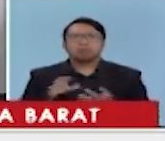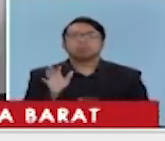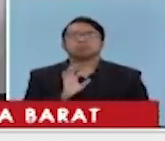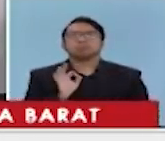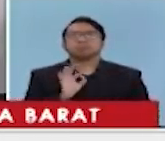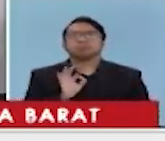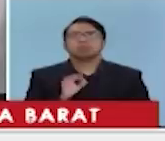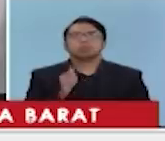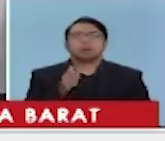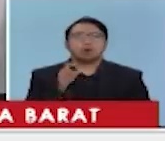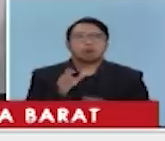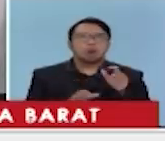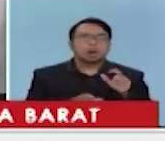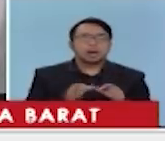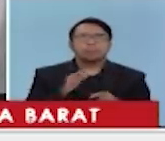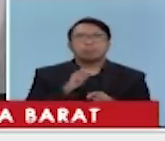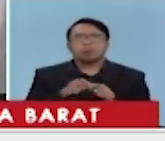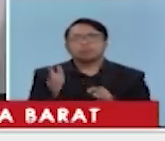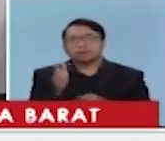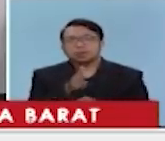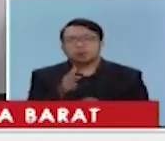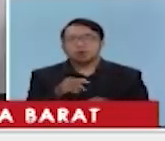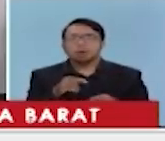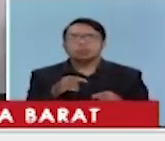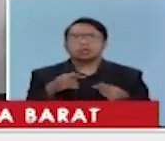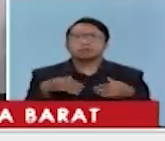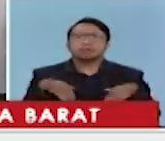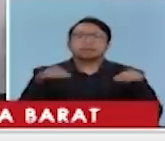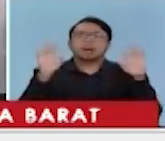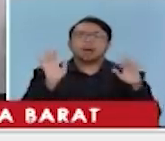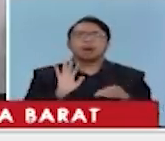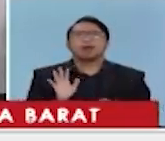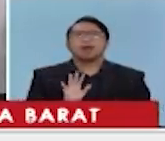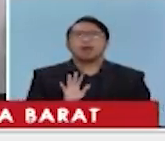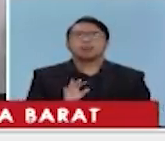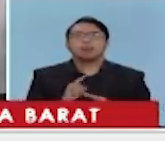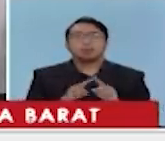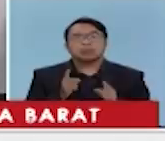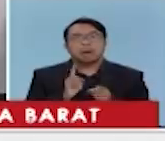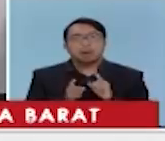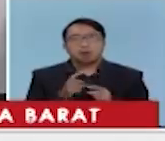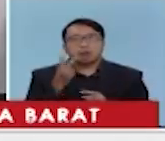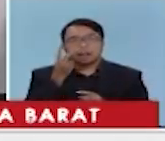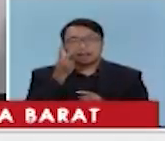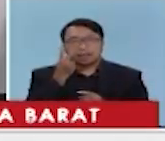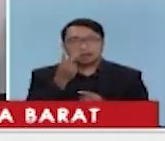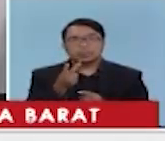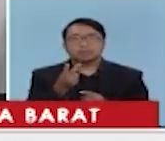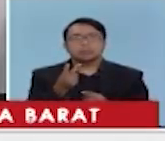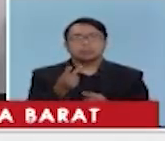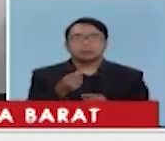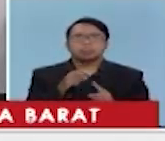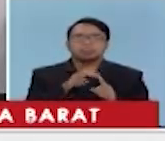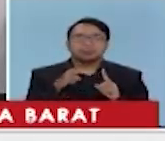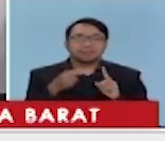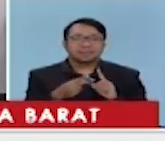jera begitu dengan perbuatan yang mirip sebelumnya. Tapi kalau kita lihat dari sisi mekanisme